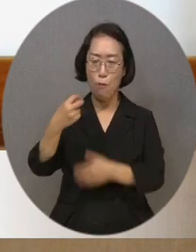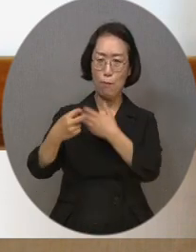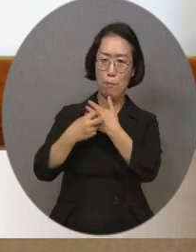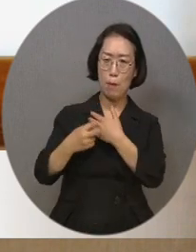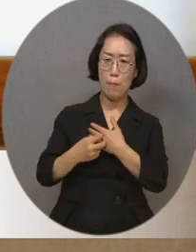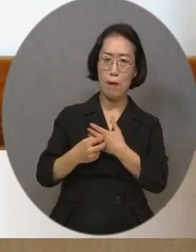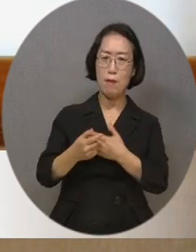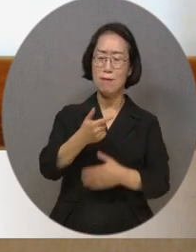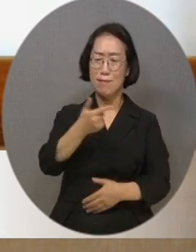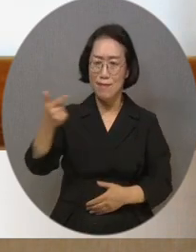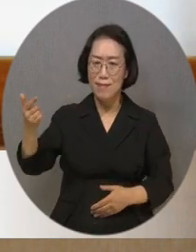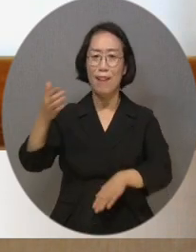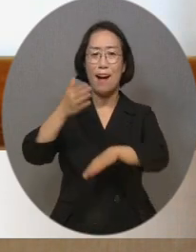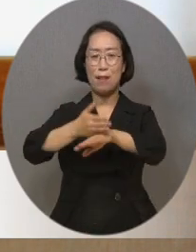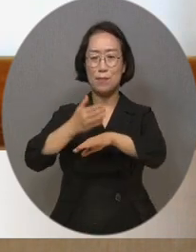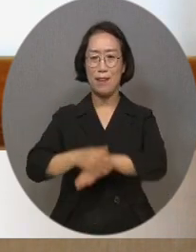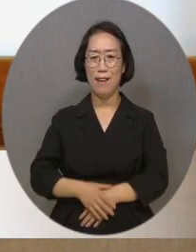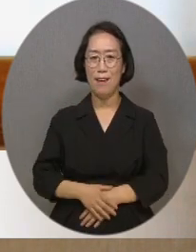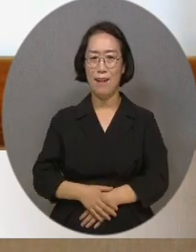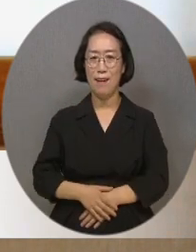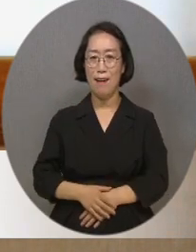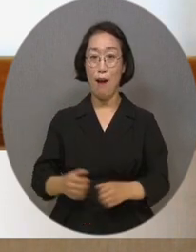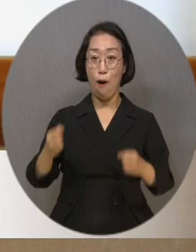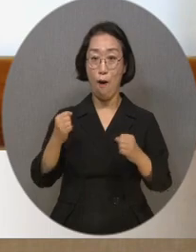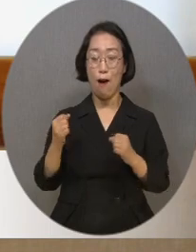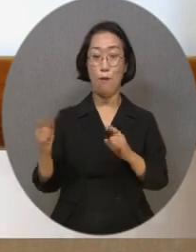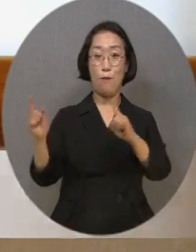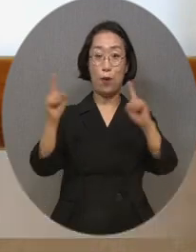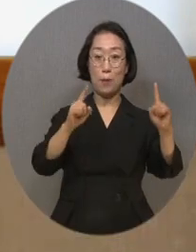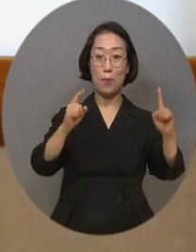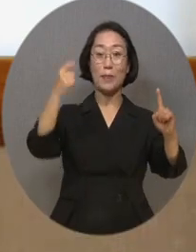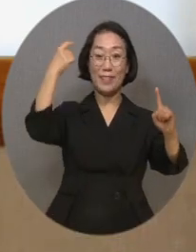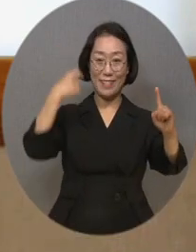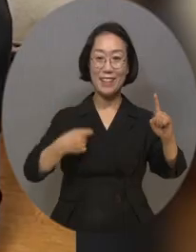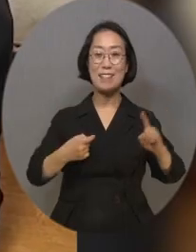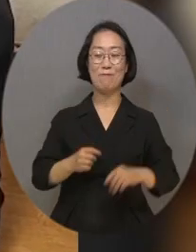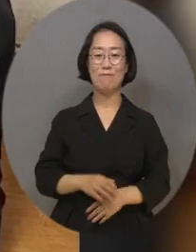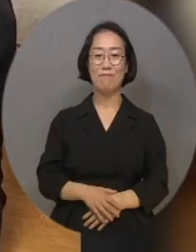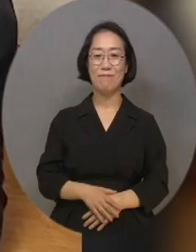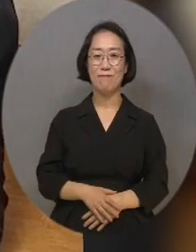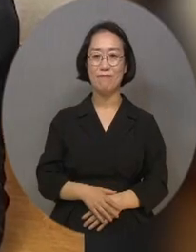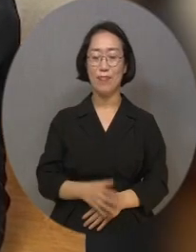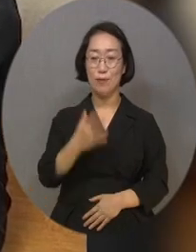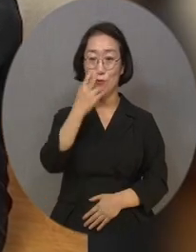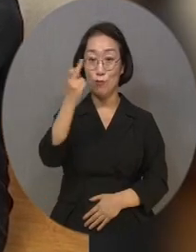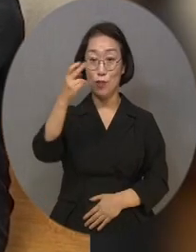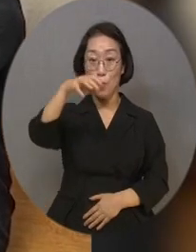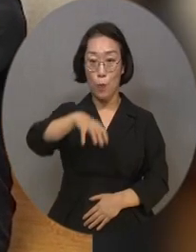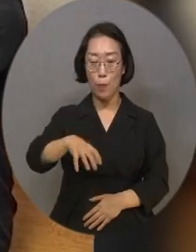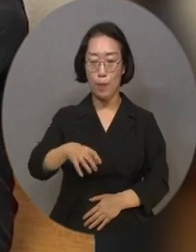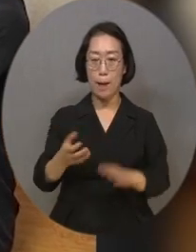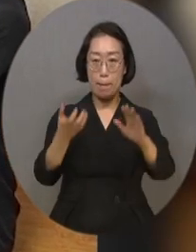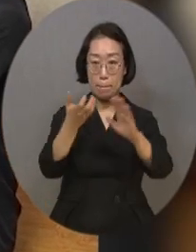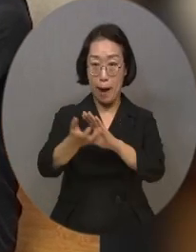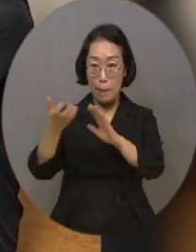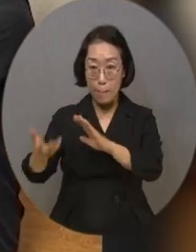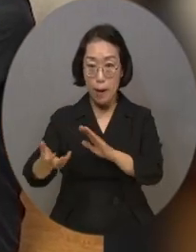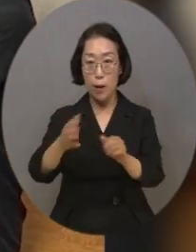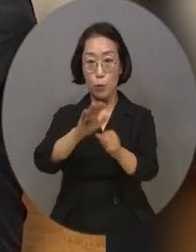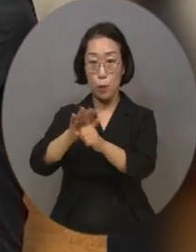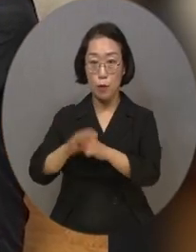영 감사하고 또 건강이 좀 회복된 것 같습니다. 순천시는 찾아가는 건강관리